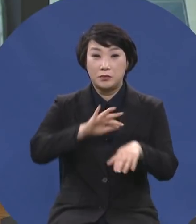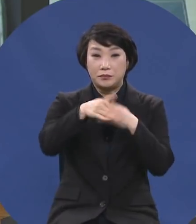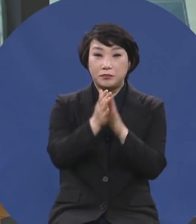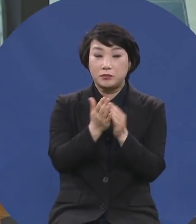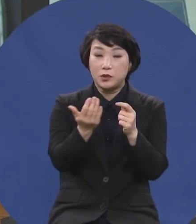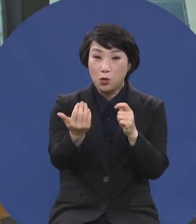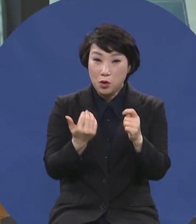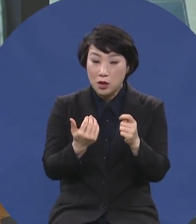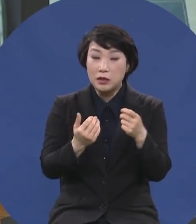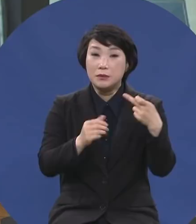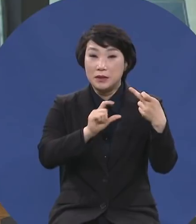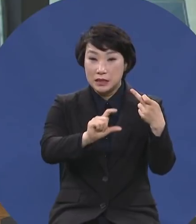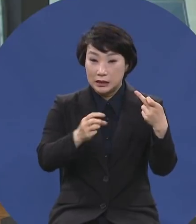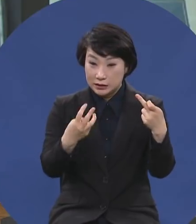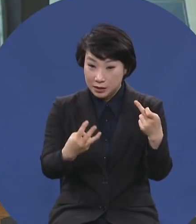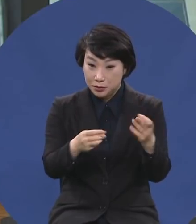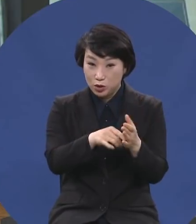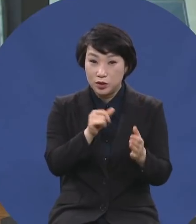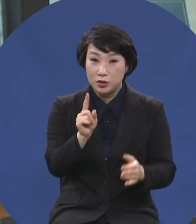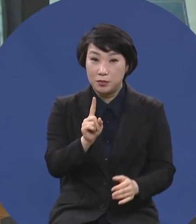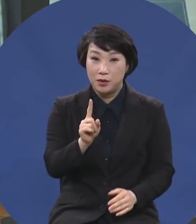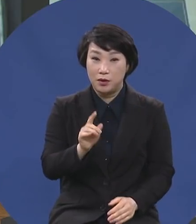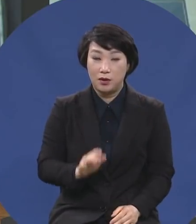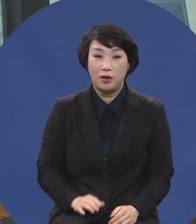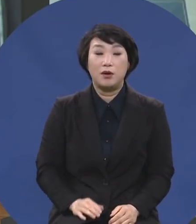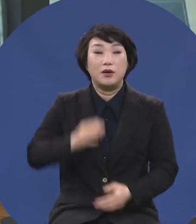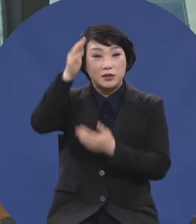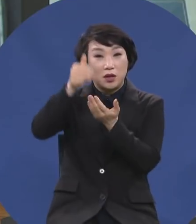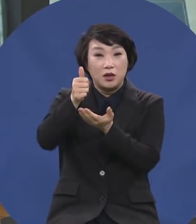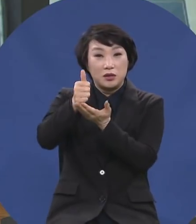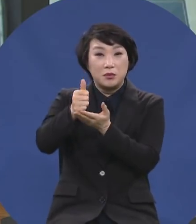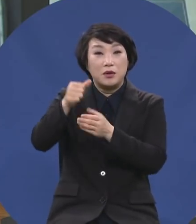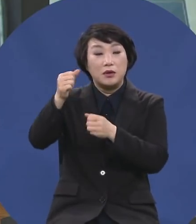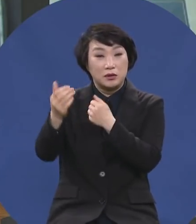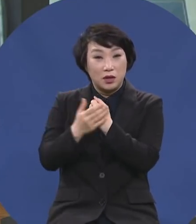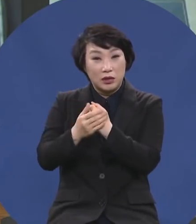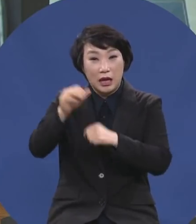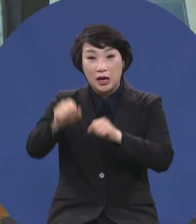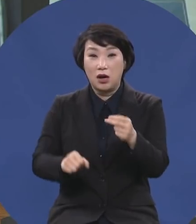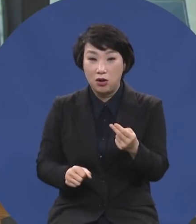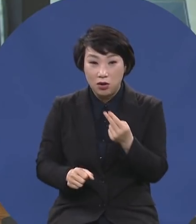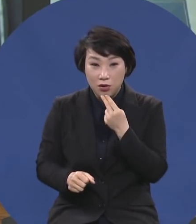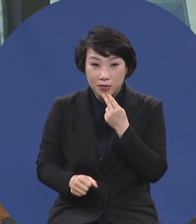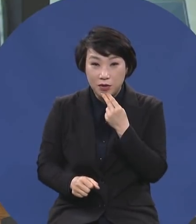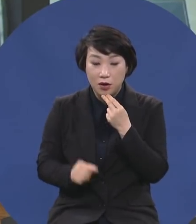고린도전서 12장 3절에 뭐라고 그랬어요? 성령으로 하지 않고는